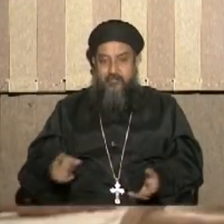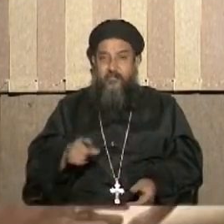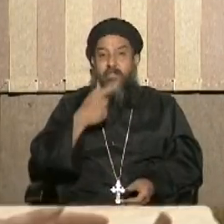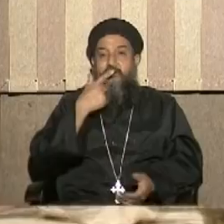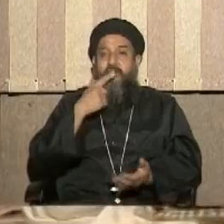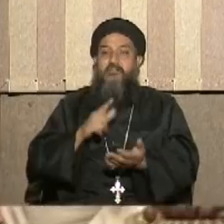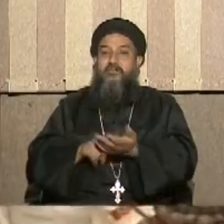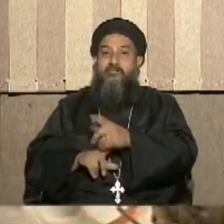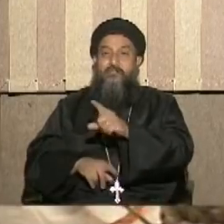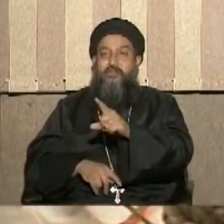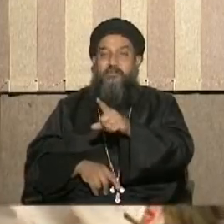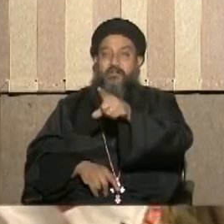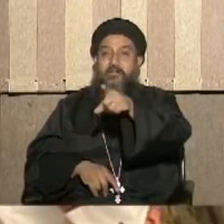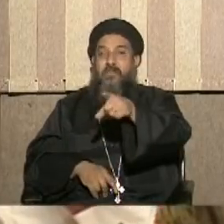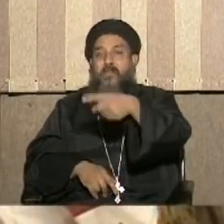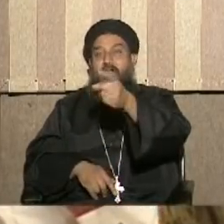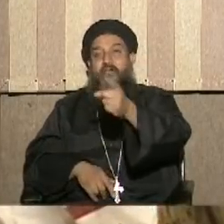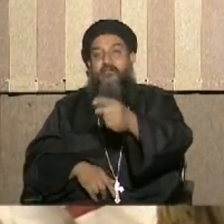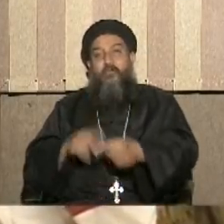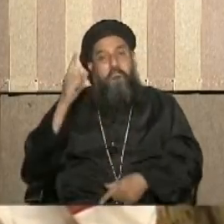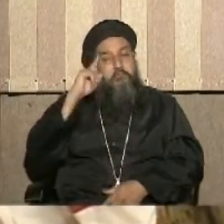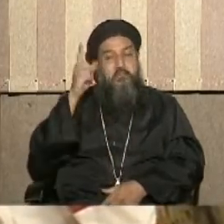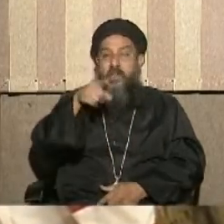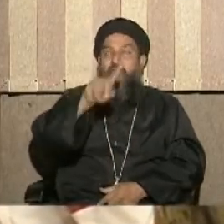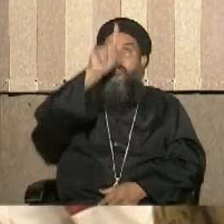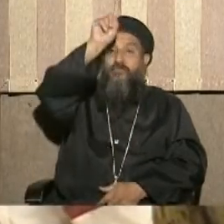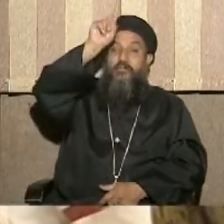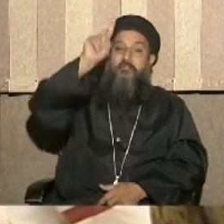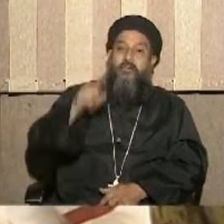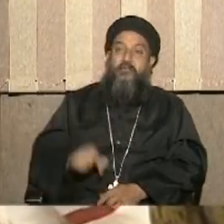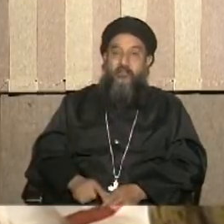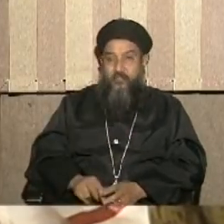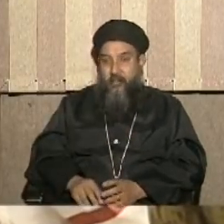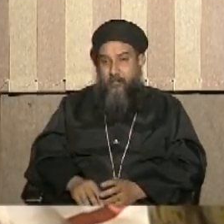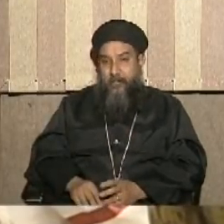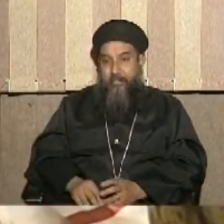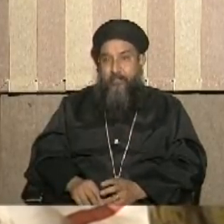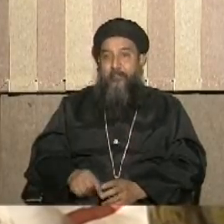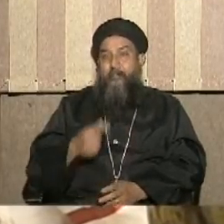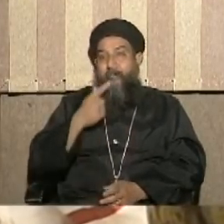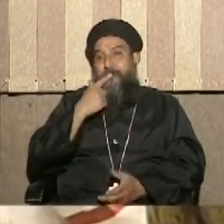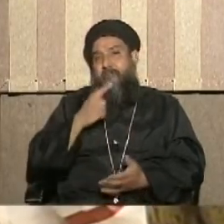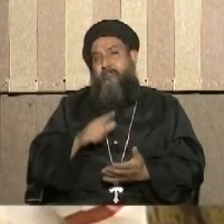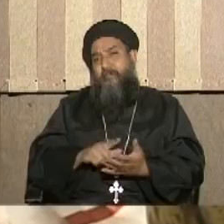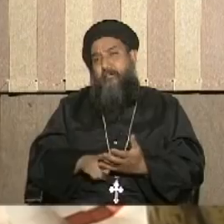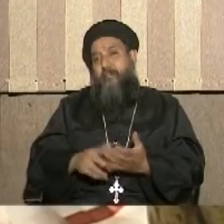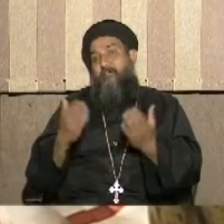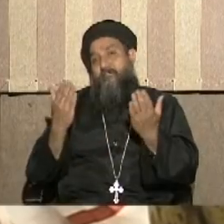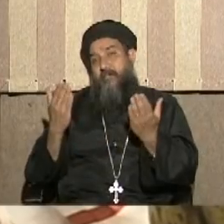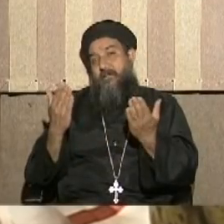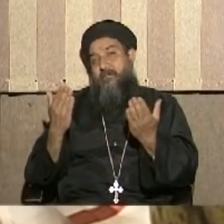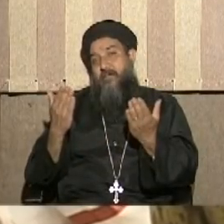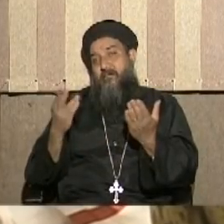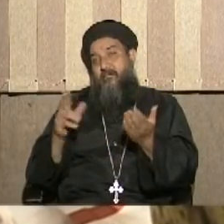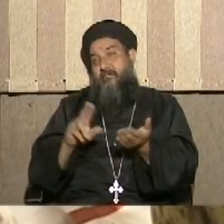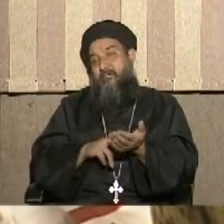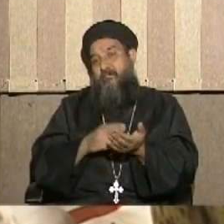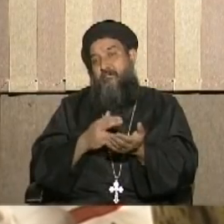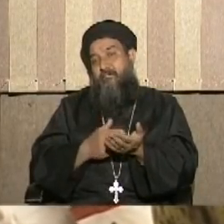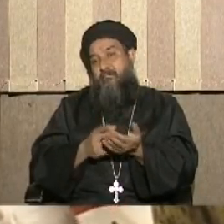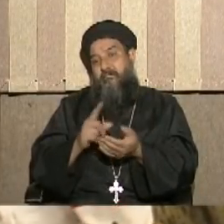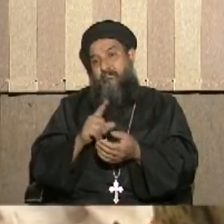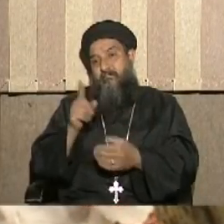سلام، مين يصدق الكلام اللي انتوا بتقولوه ده؟ ده كلام عبيط ما يخشش الدماغ. بقى صلوة ومن رهبان تموت